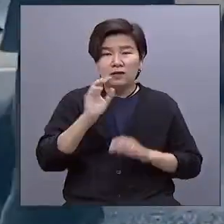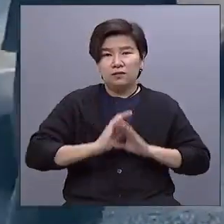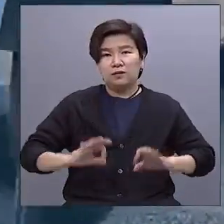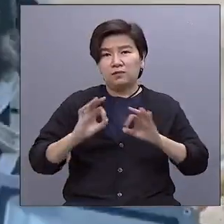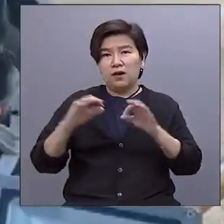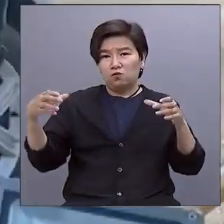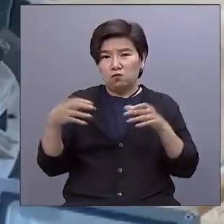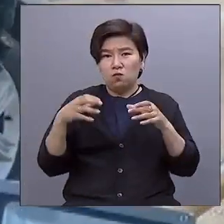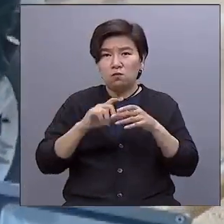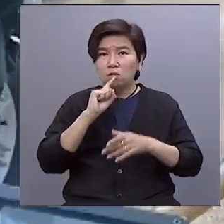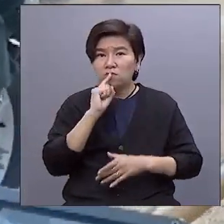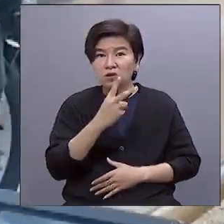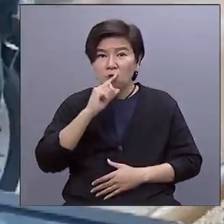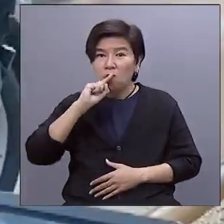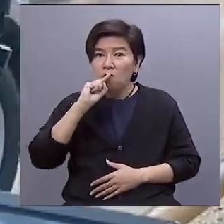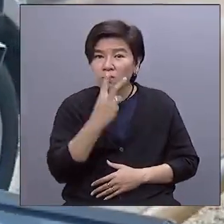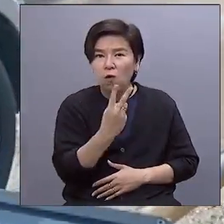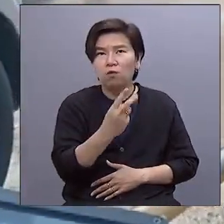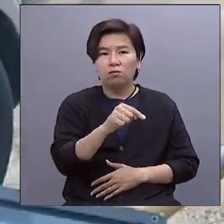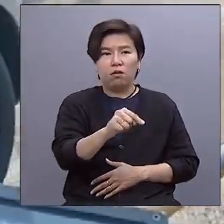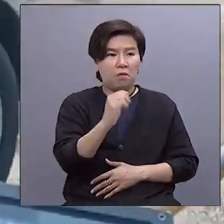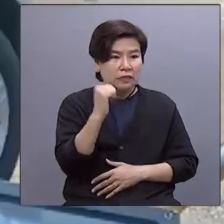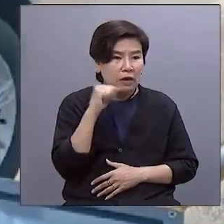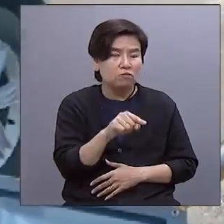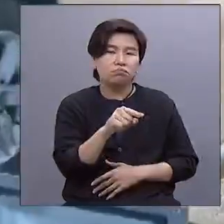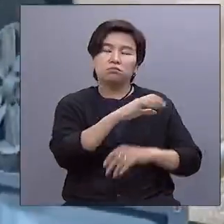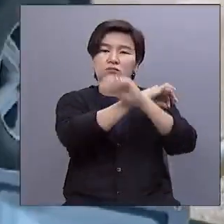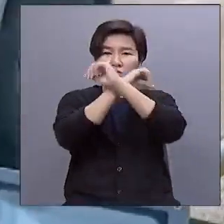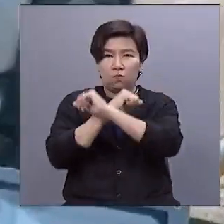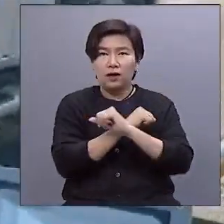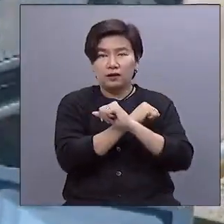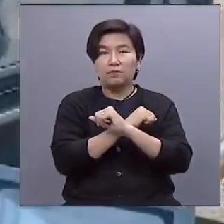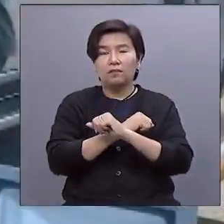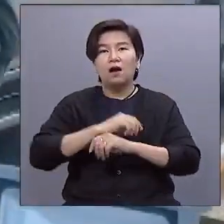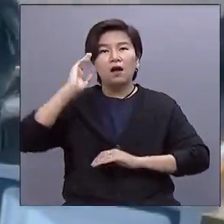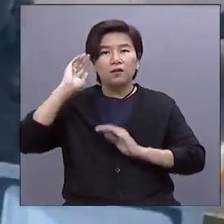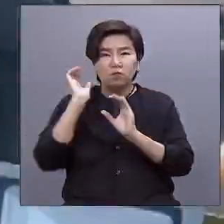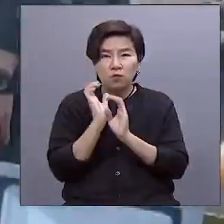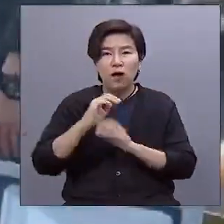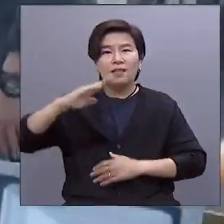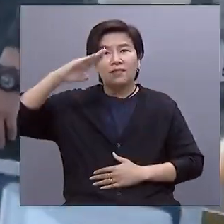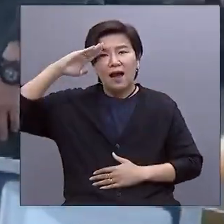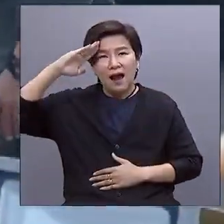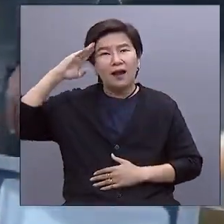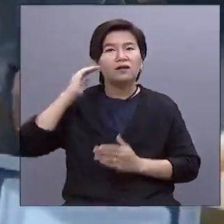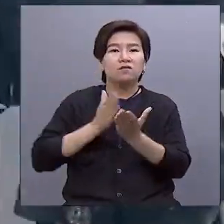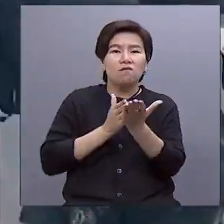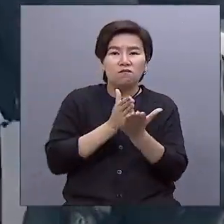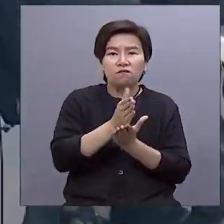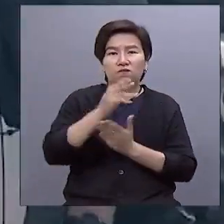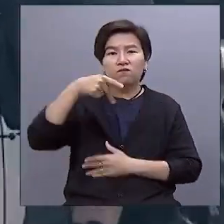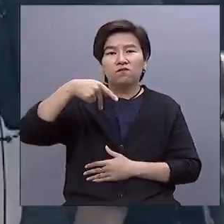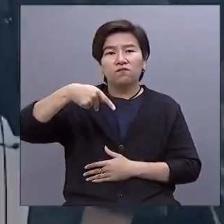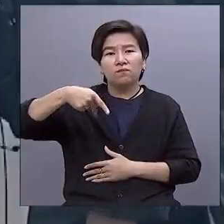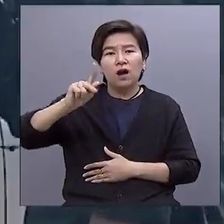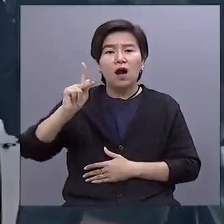ซ้ำ2ในพื้นที่ครับให้เจ้าหน้าที่ฝ่ายความมั่นคงและฝ่ายปกครองที่ปฏิบัติหน้าที่ลาดตระเวนดูแลรักษาความปลอดภัย